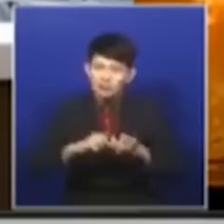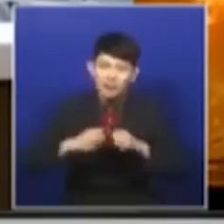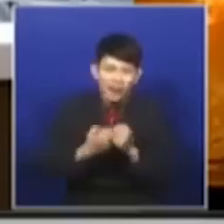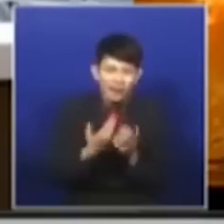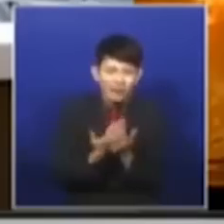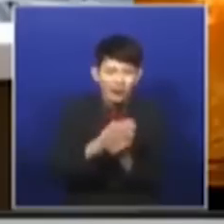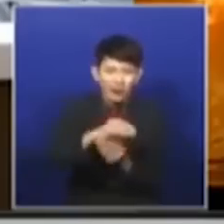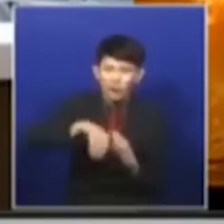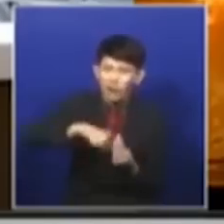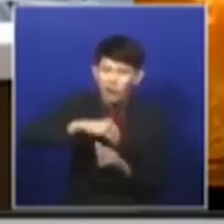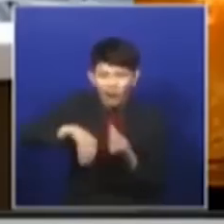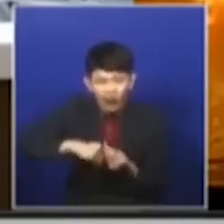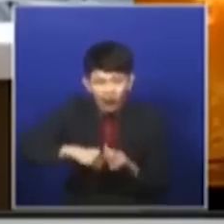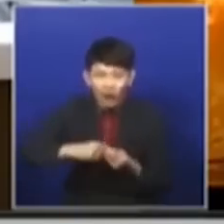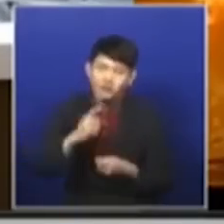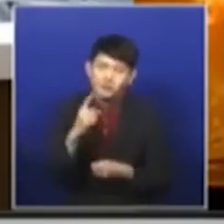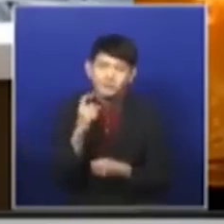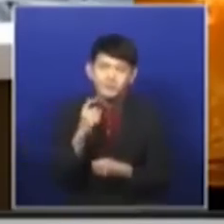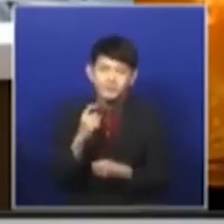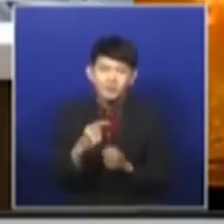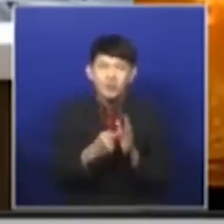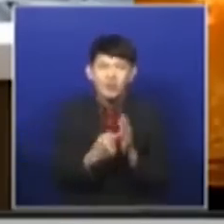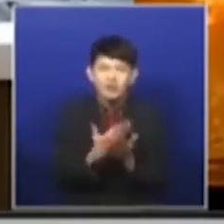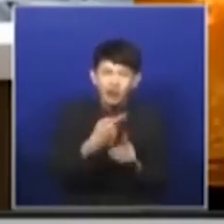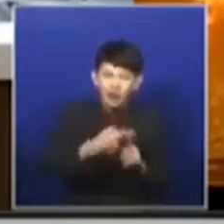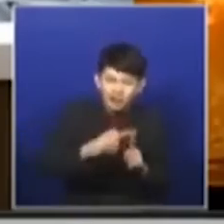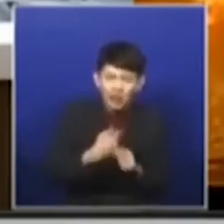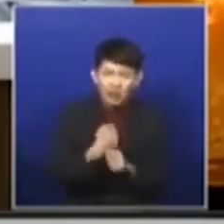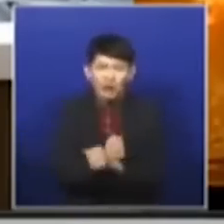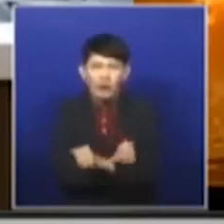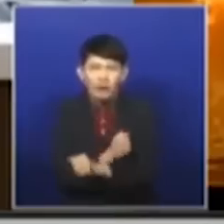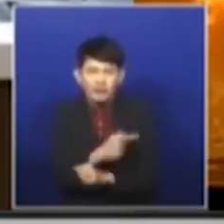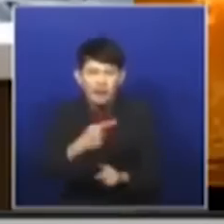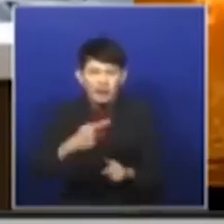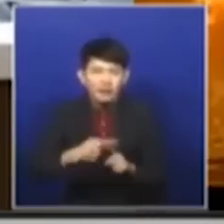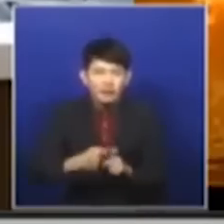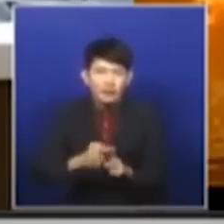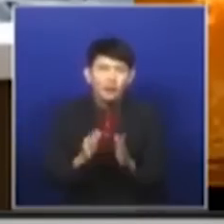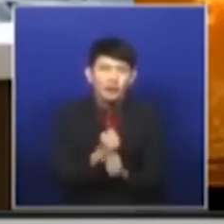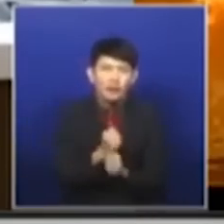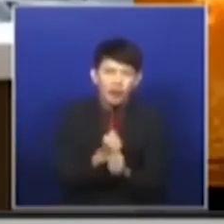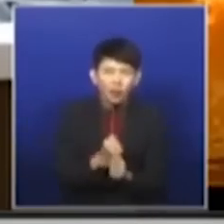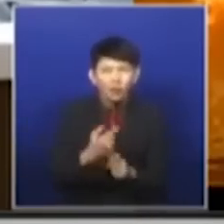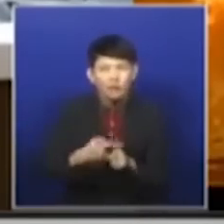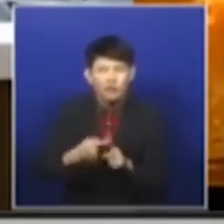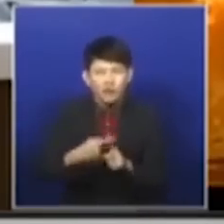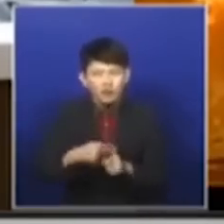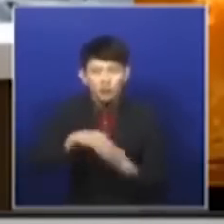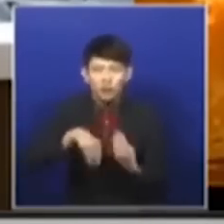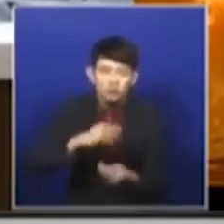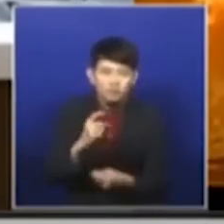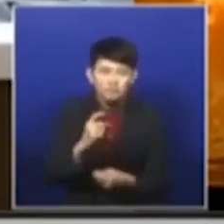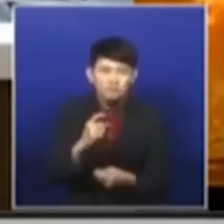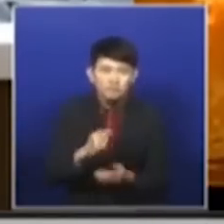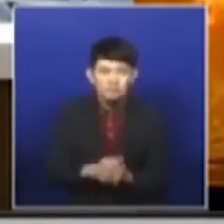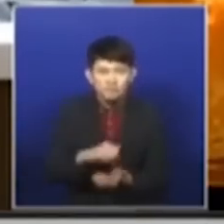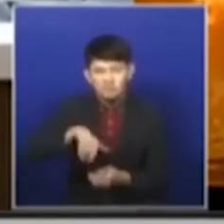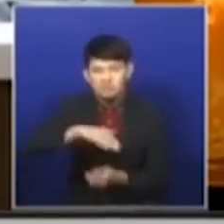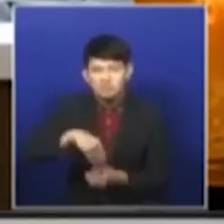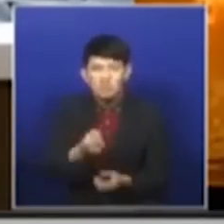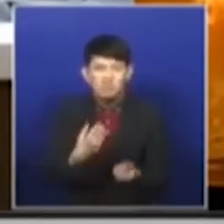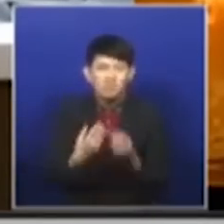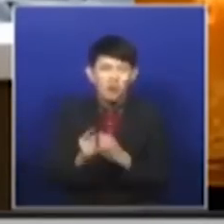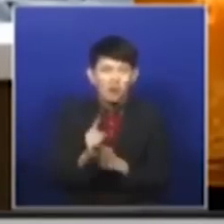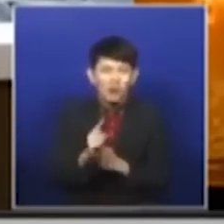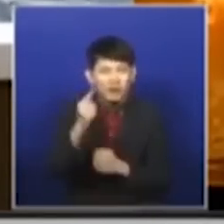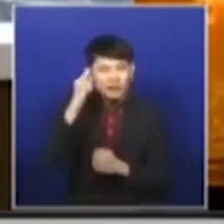ลี้ยงธุรกิจให้เดินต่อไปได้ทั้งค่าเช่าค่าพนักงานและภาระมากมายที่ต้องหามาจ่ายในทุกๆเดือนหลายคนถึ